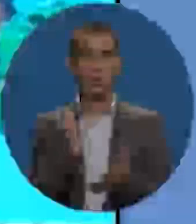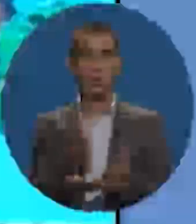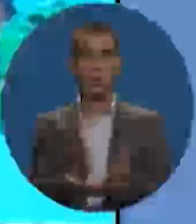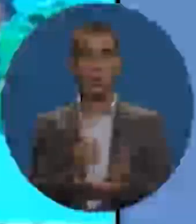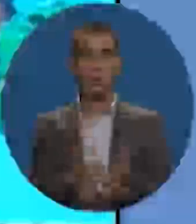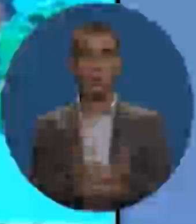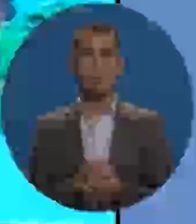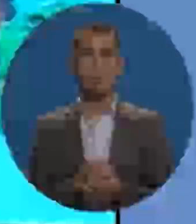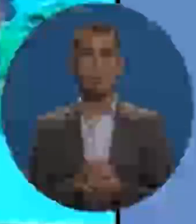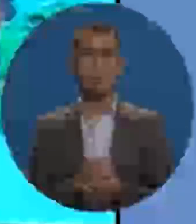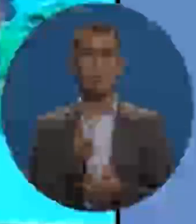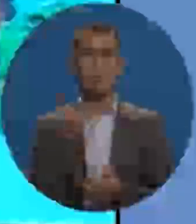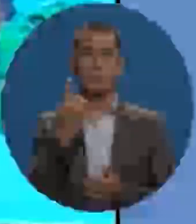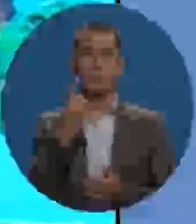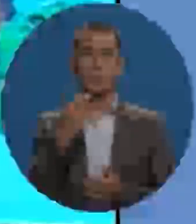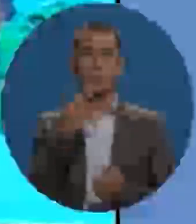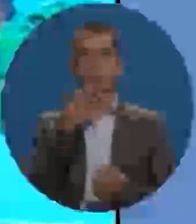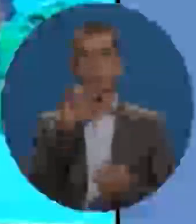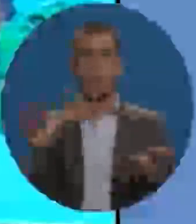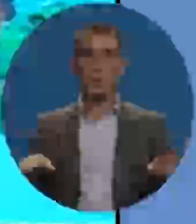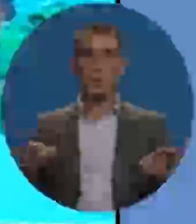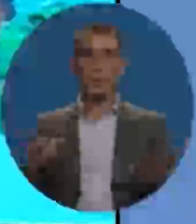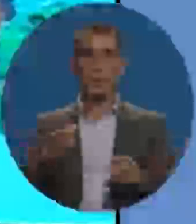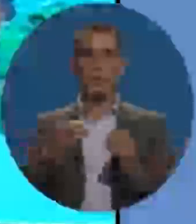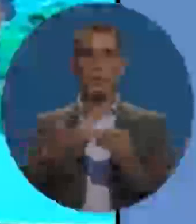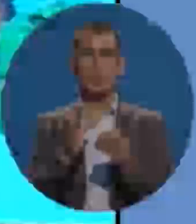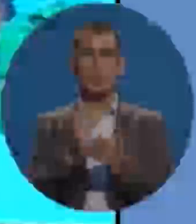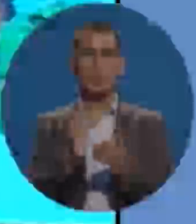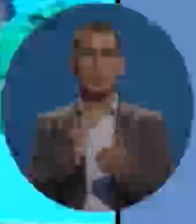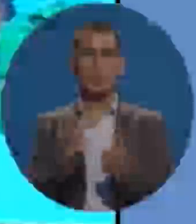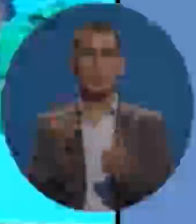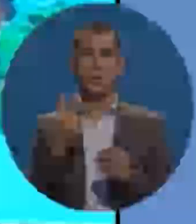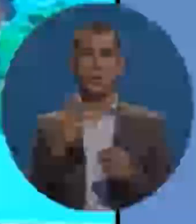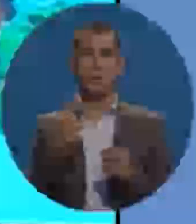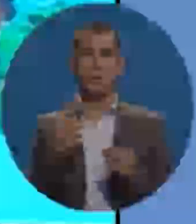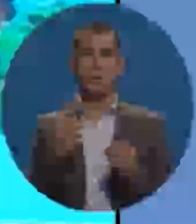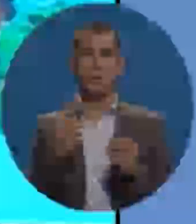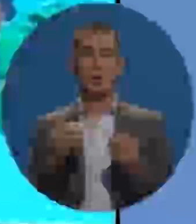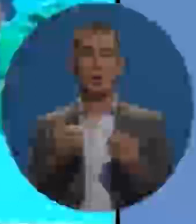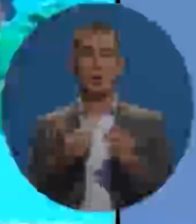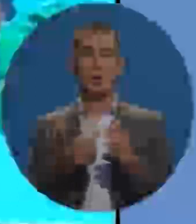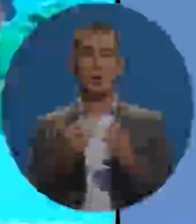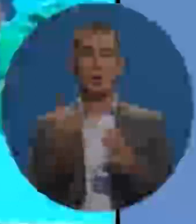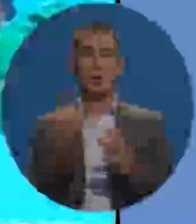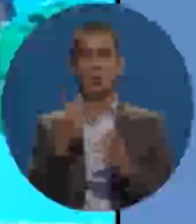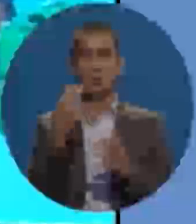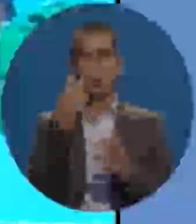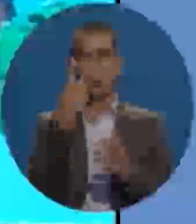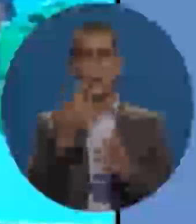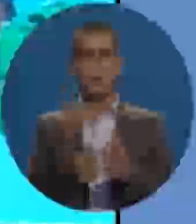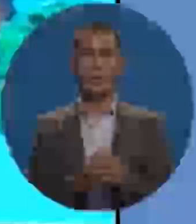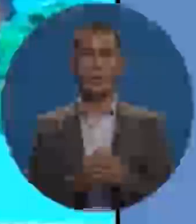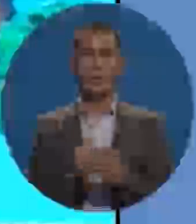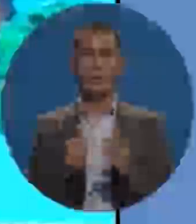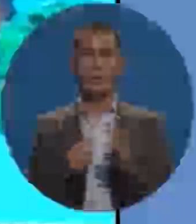түзіп алайық. Бір тауықтың 15, екіншісі болса, бірінші тауыққа